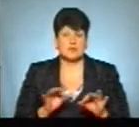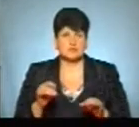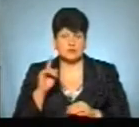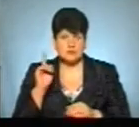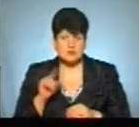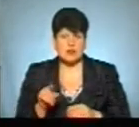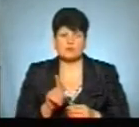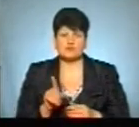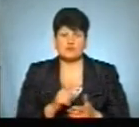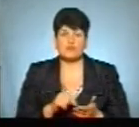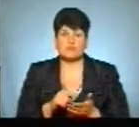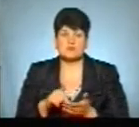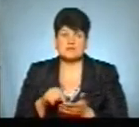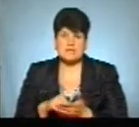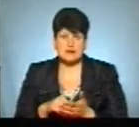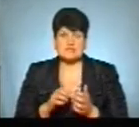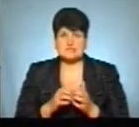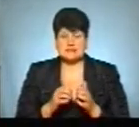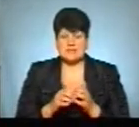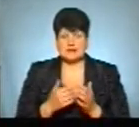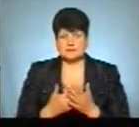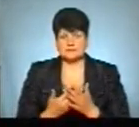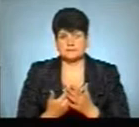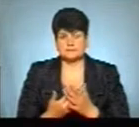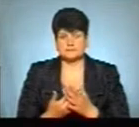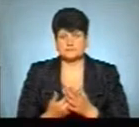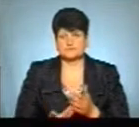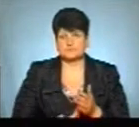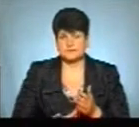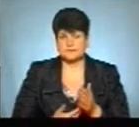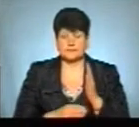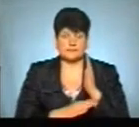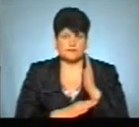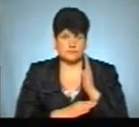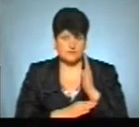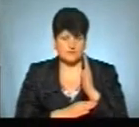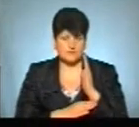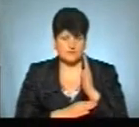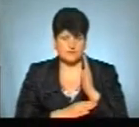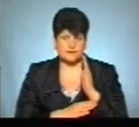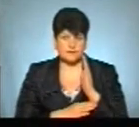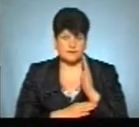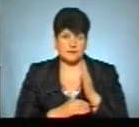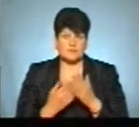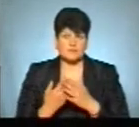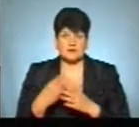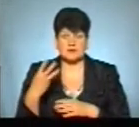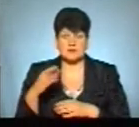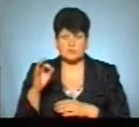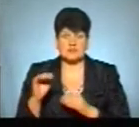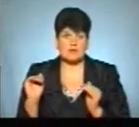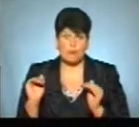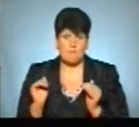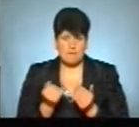в містах середньостатистичний показник тривалості життя дерев, він на процентів 30 менший,